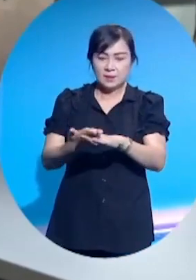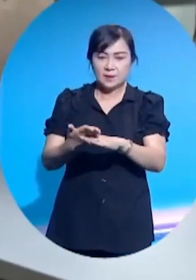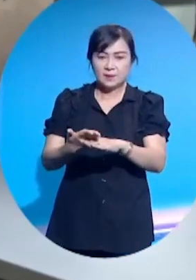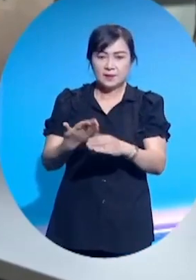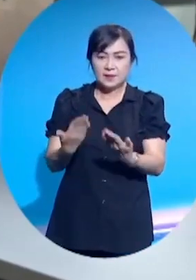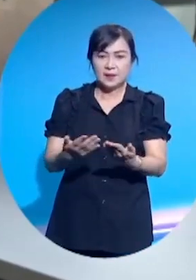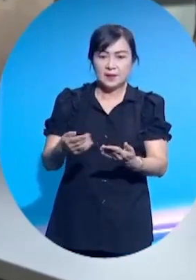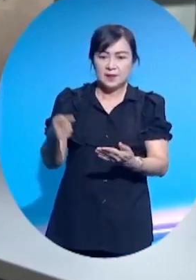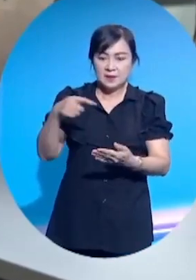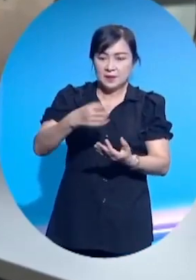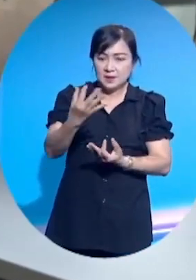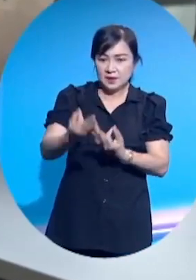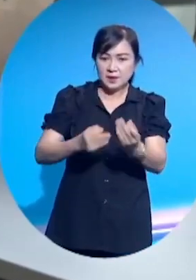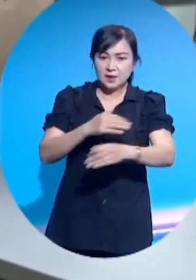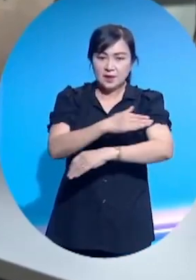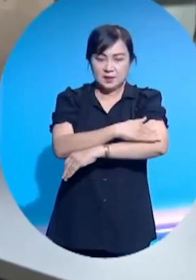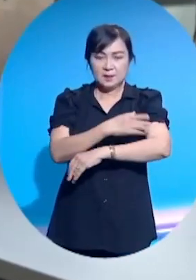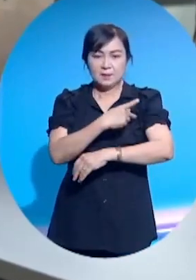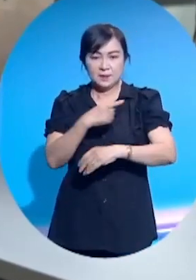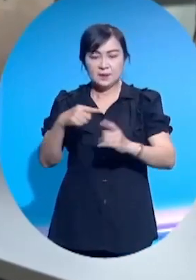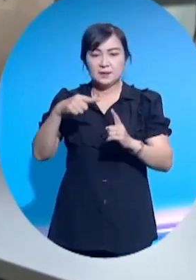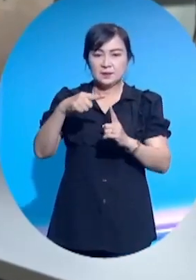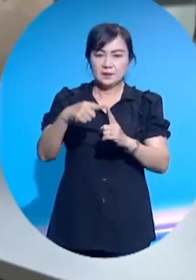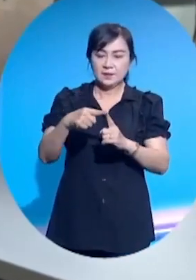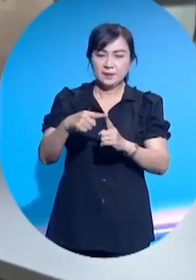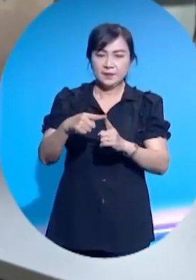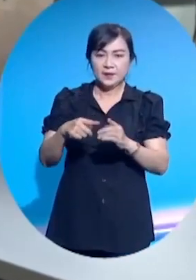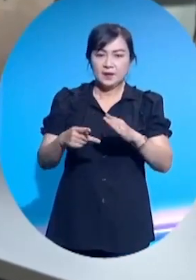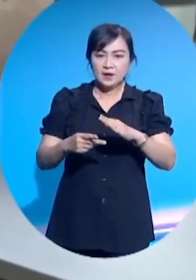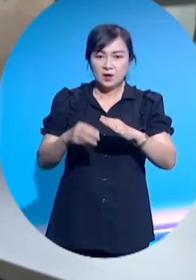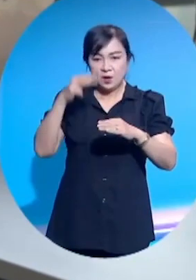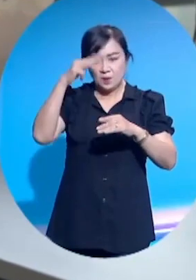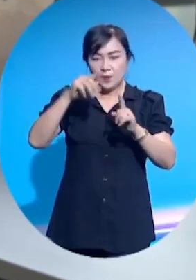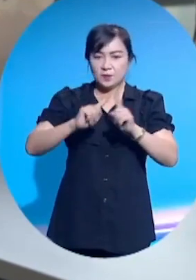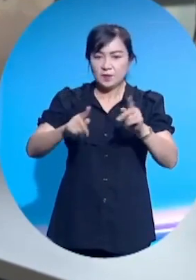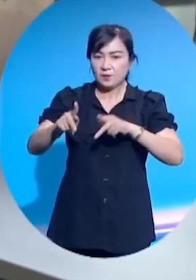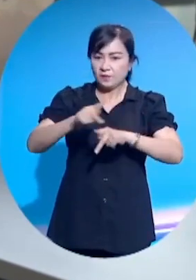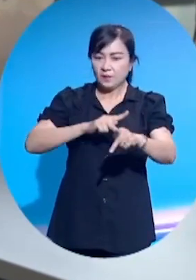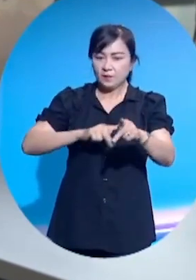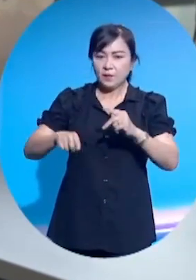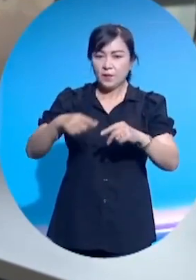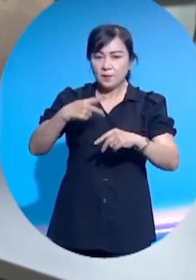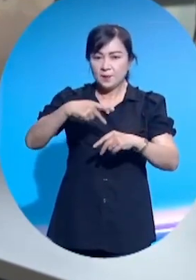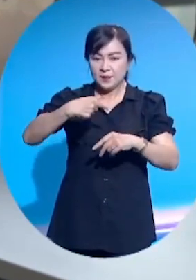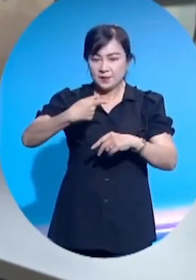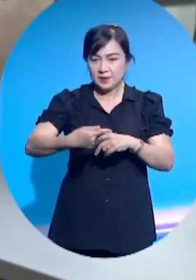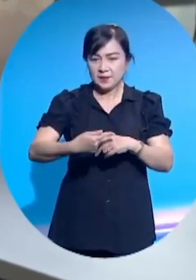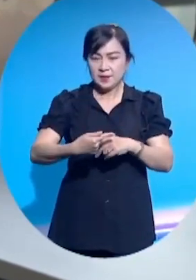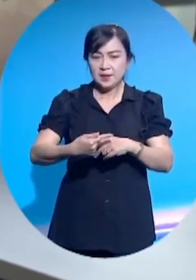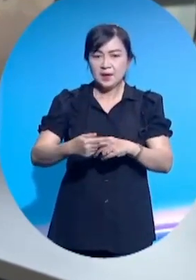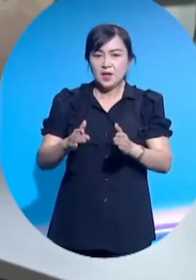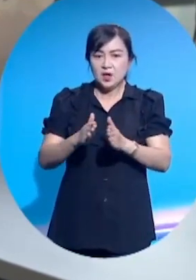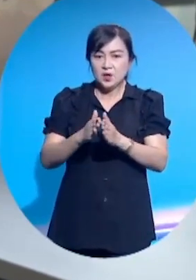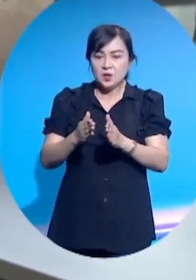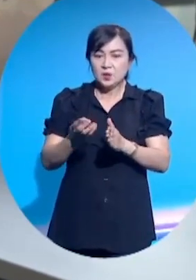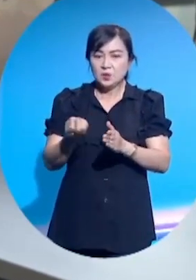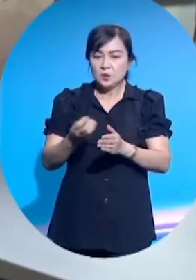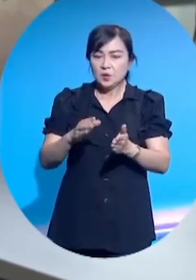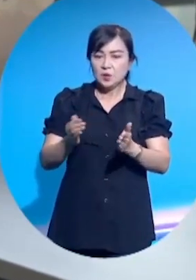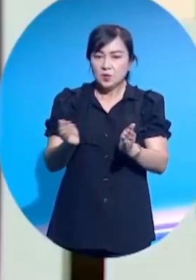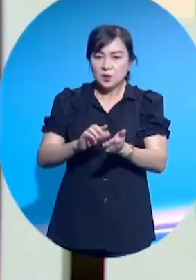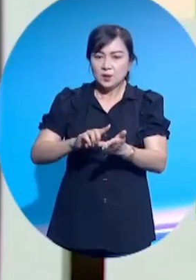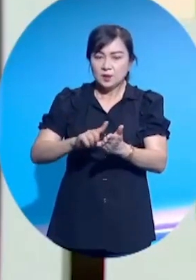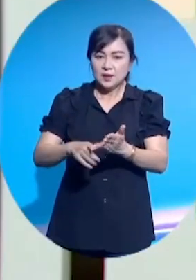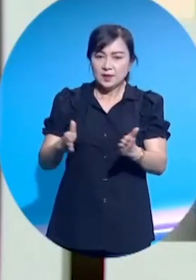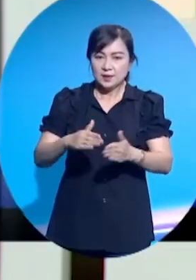Mix này ra thị trường sẽ giúp khách hàng có thể tiếp cận được kho dữ liệu màu sắc phong phú của PPG và đặt hàng với số lượng nhỏ trong thời gian nhanh